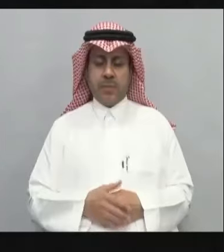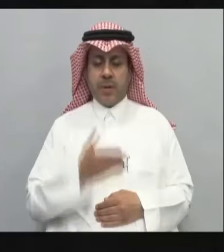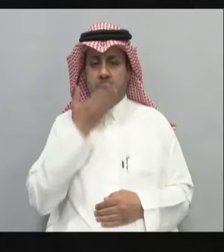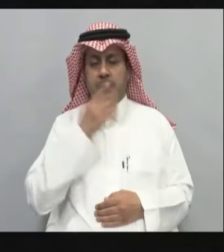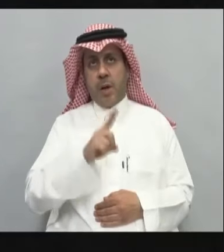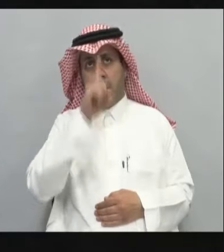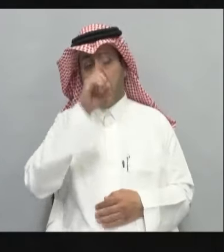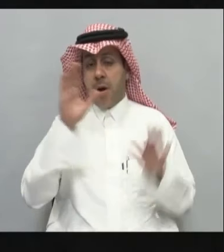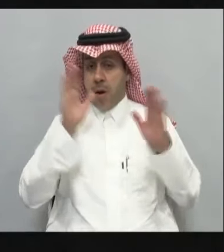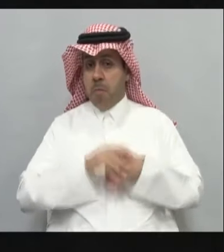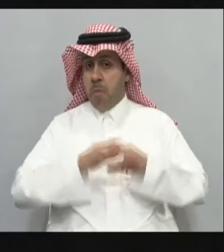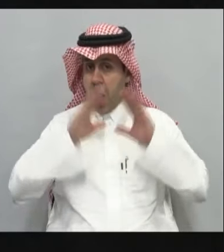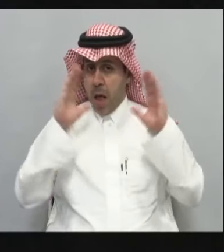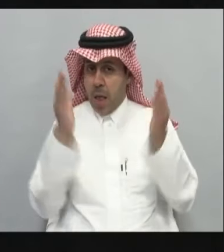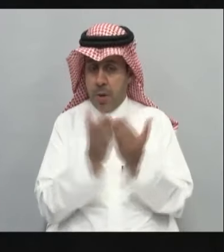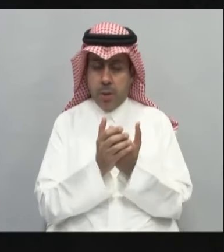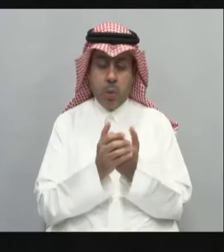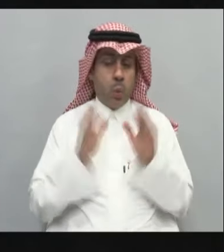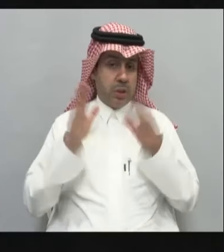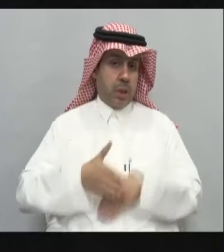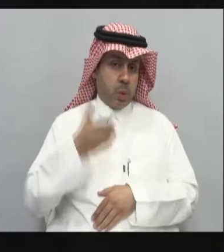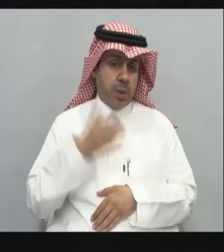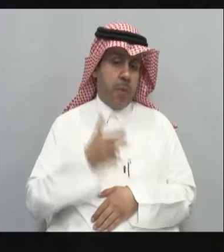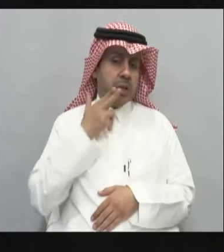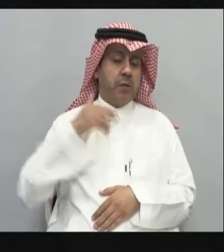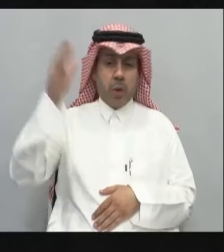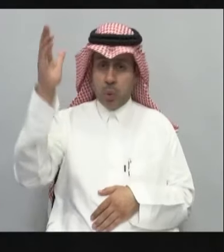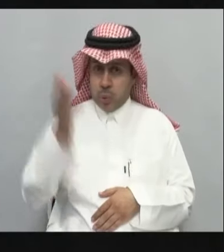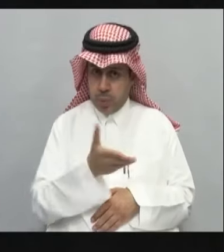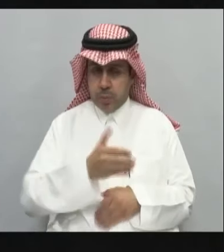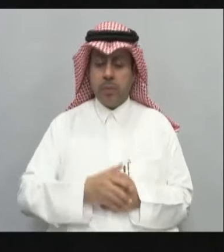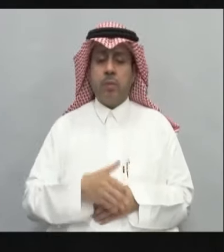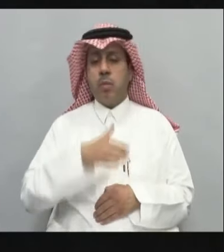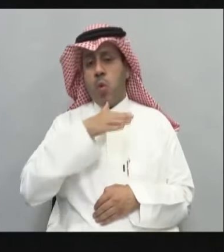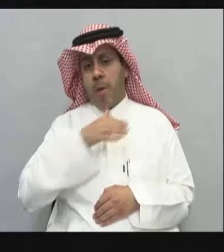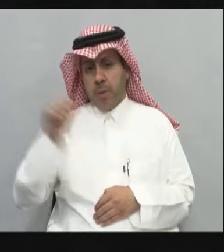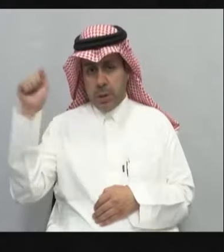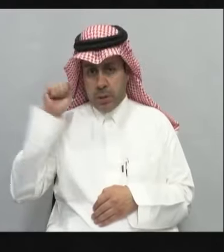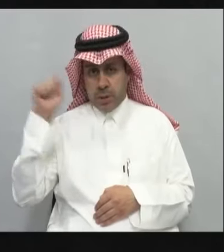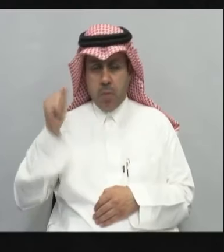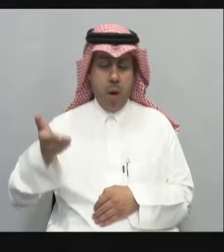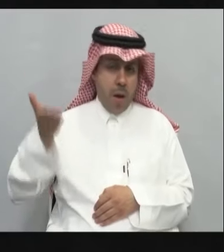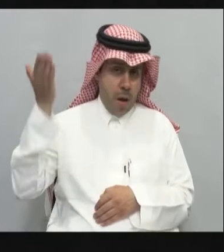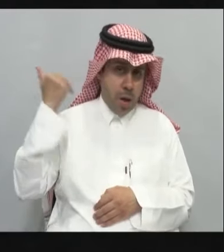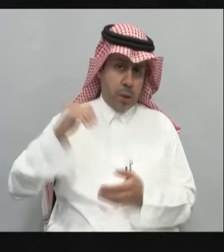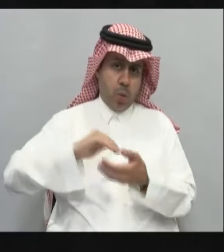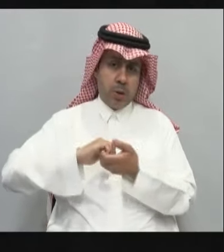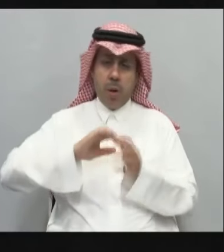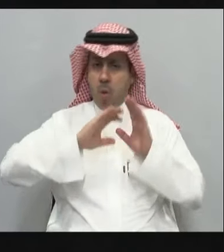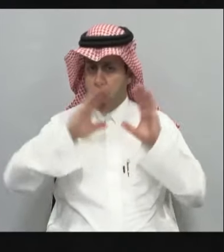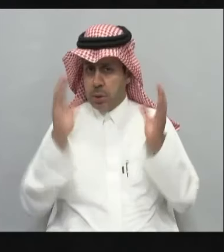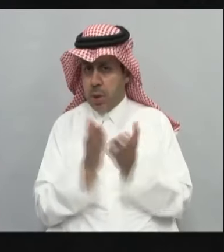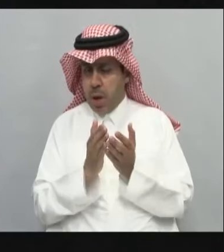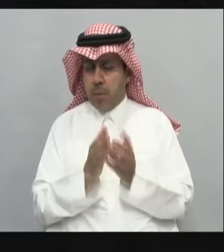الحمد لله رب العالمين والصلاه والسلام على اشرف الانبياء والمرسلين نبينا محمد وعلى اله وصحبه وسلم